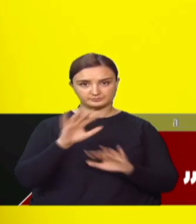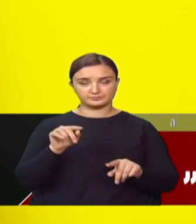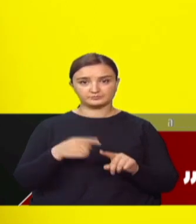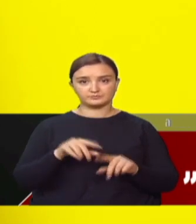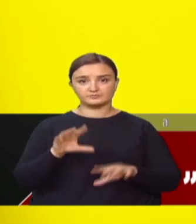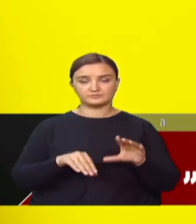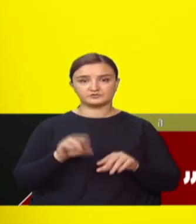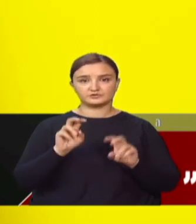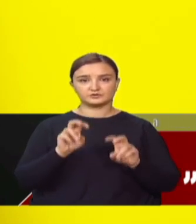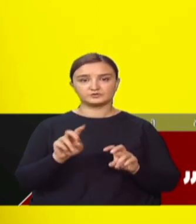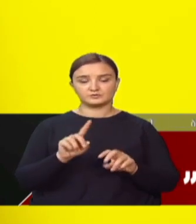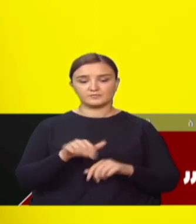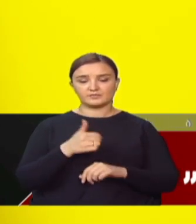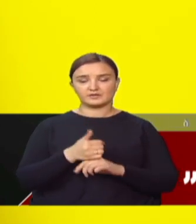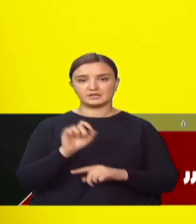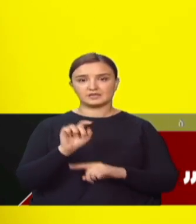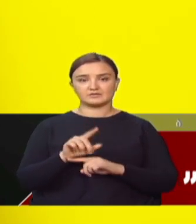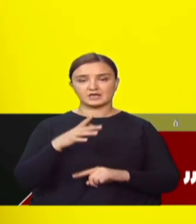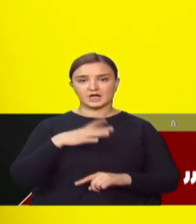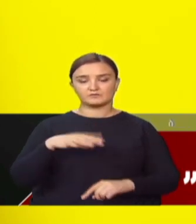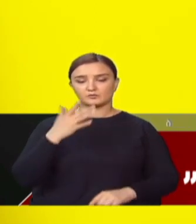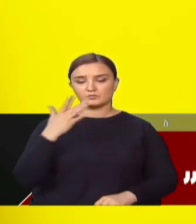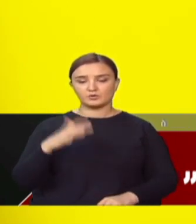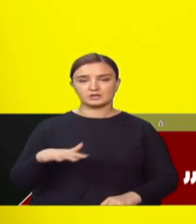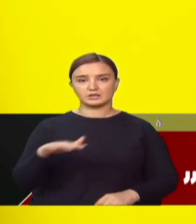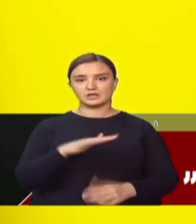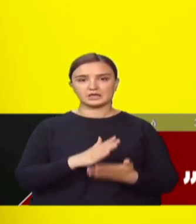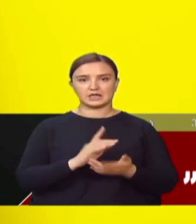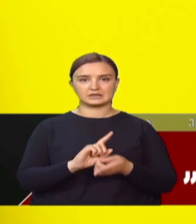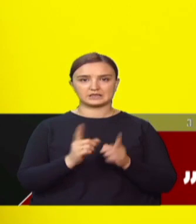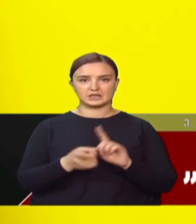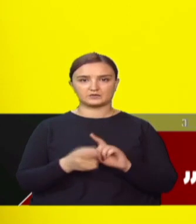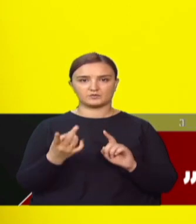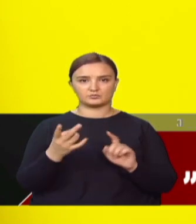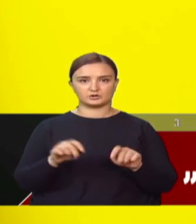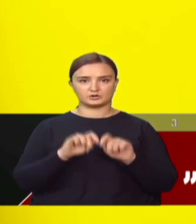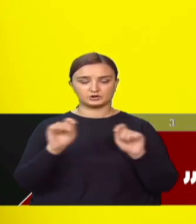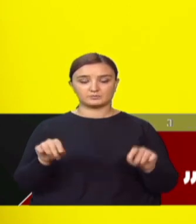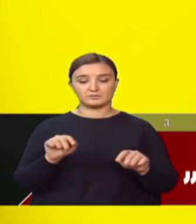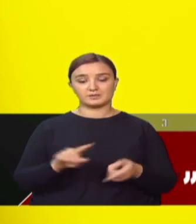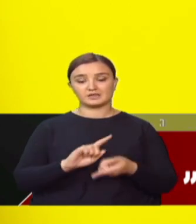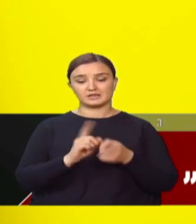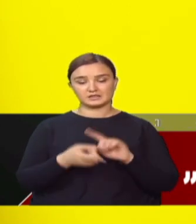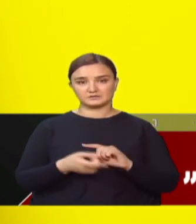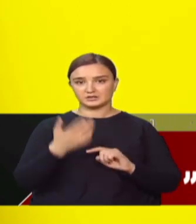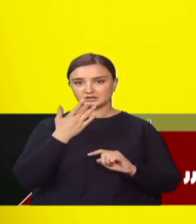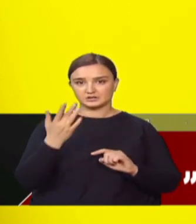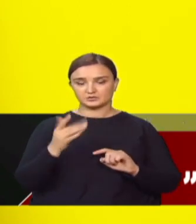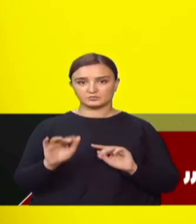ნიშნავს, რომ მთავარი დაკვეთა დღეს ქართულ პოლიტიკურ ველზე არის ალტერნატივის შექმნა. ალტერნატივის შექმნის ნაცვლად ნაციონალურ